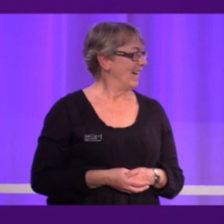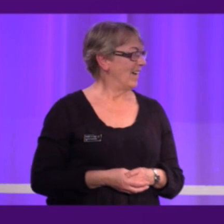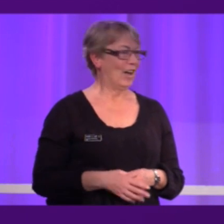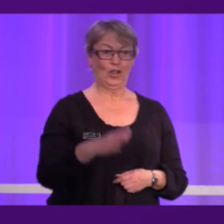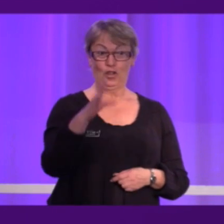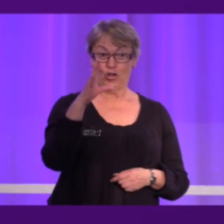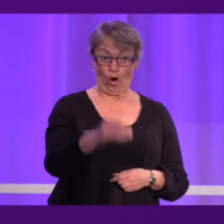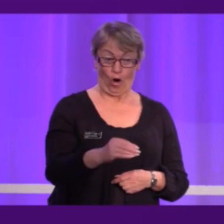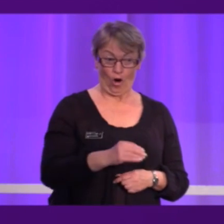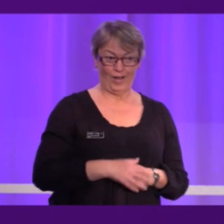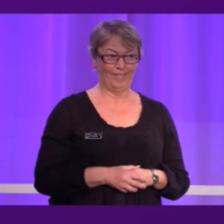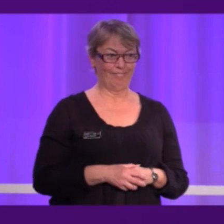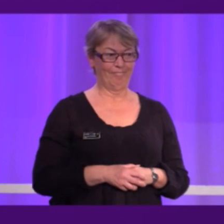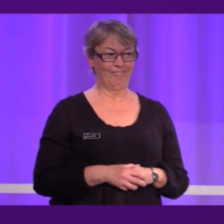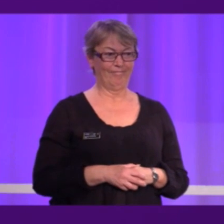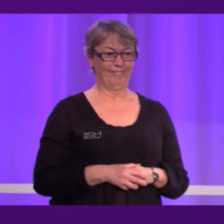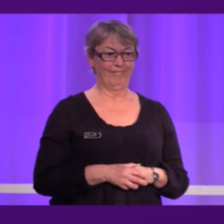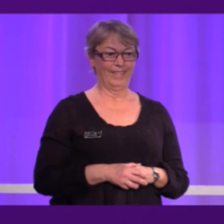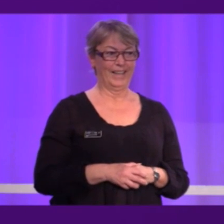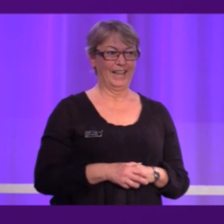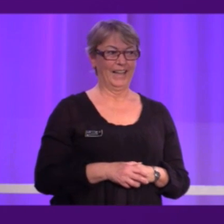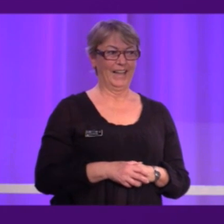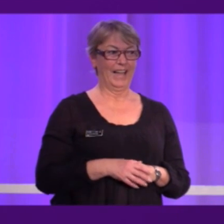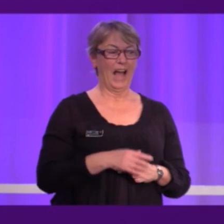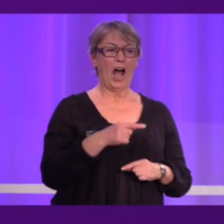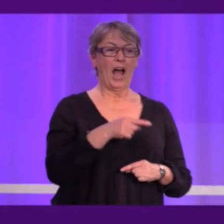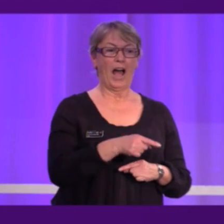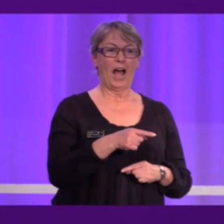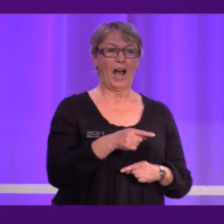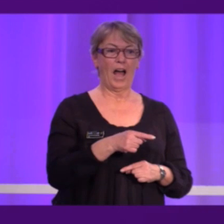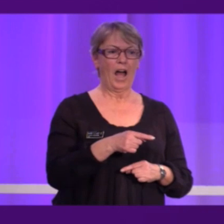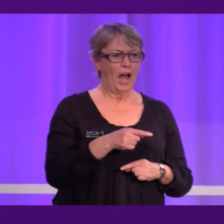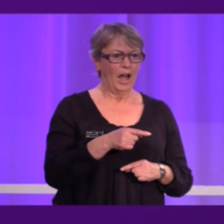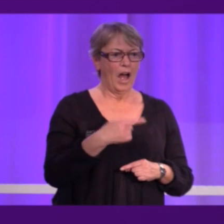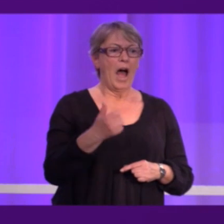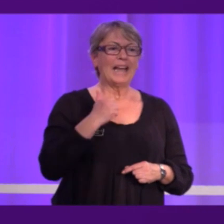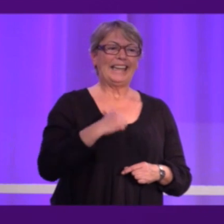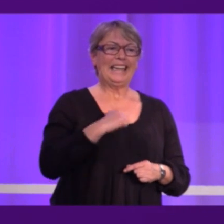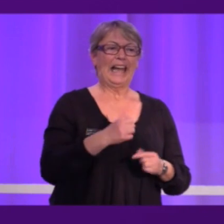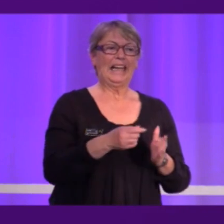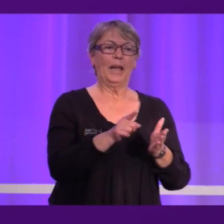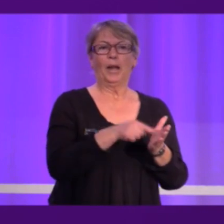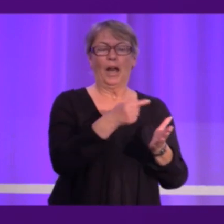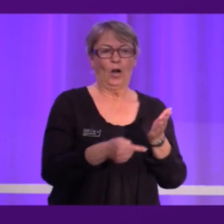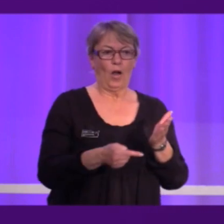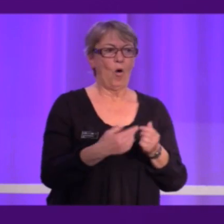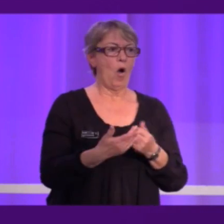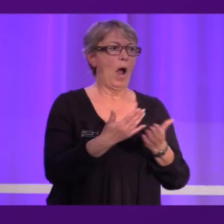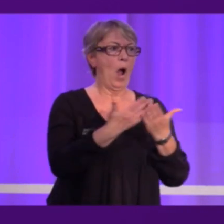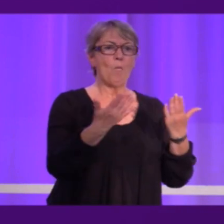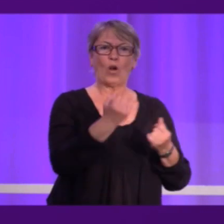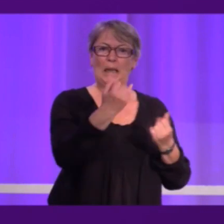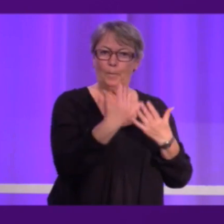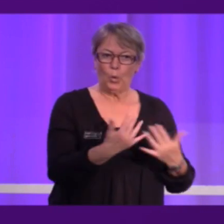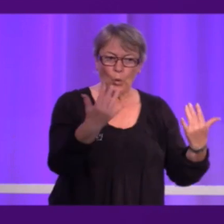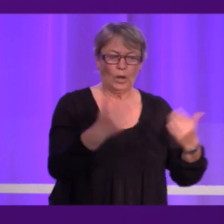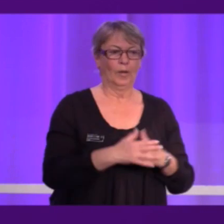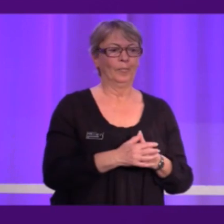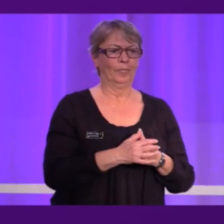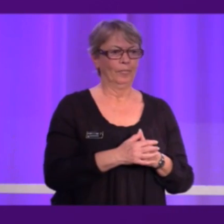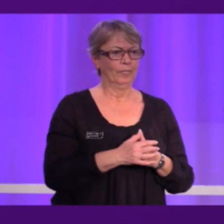Ja, och det är ju så här tillgänglighetsknep när jag är ute och föreläser och modererar för att höra hur många som är i publiken och var ni